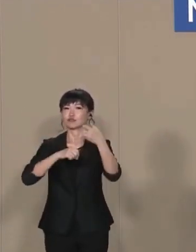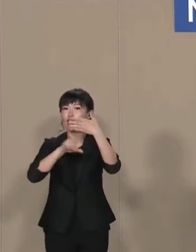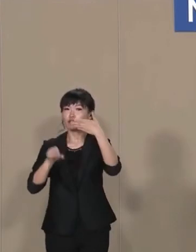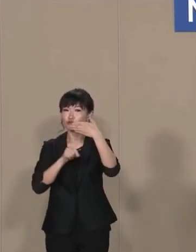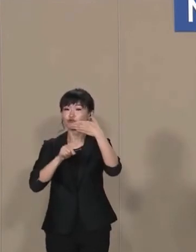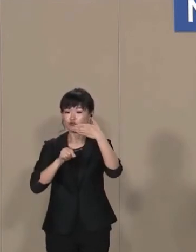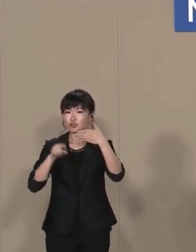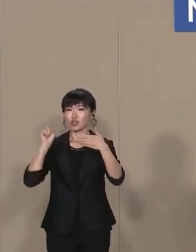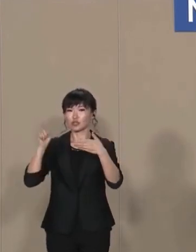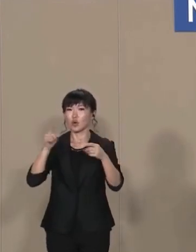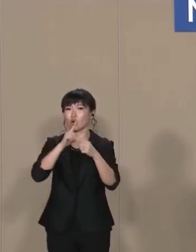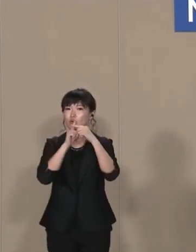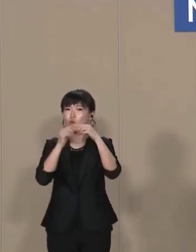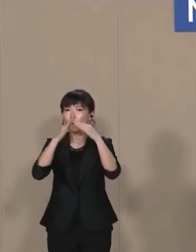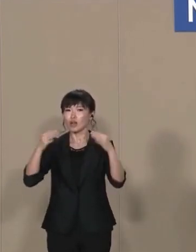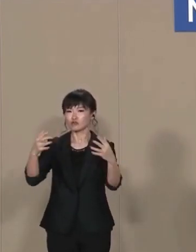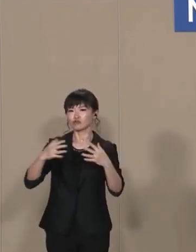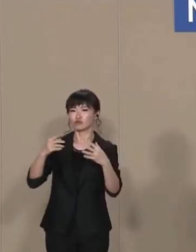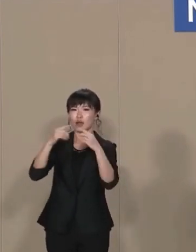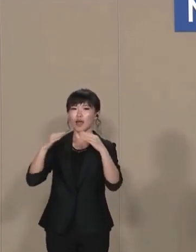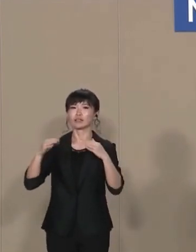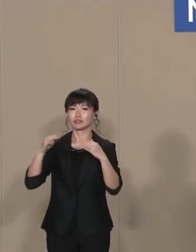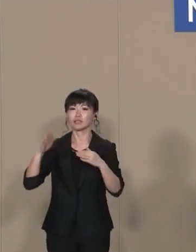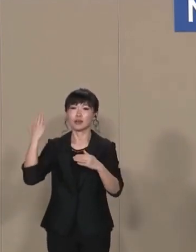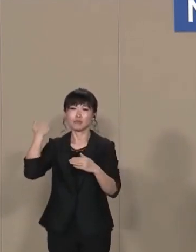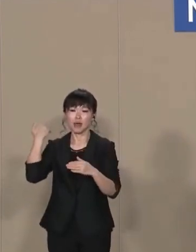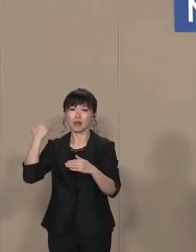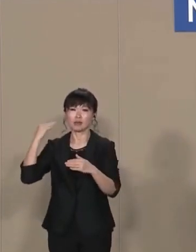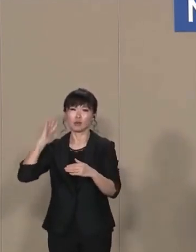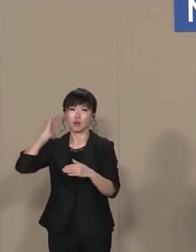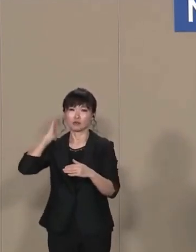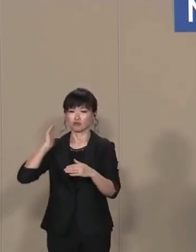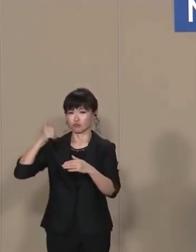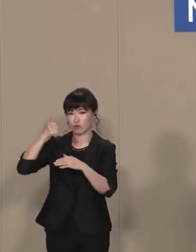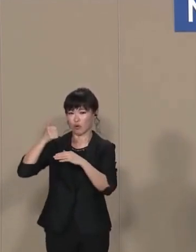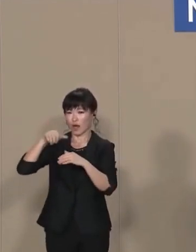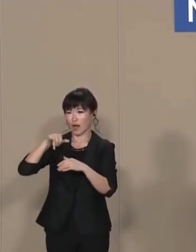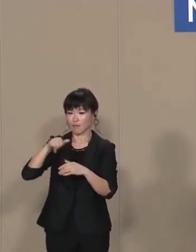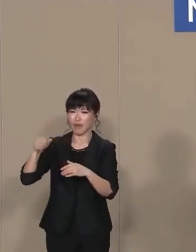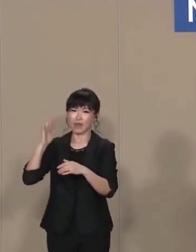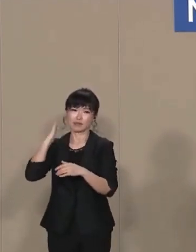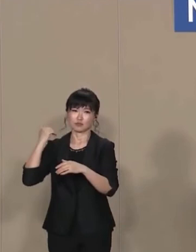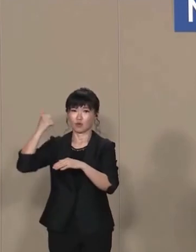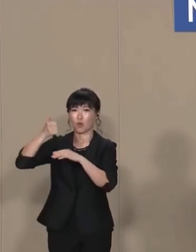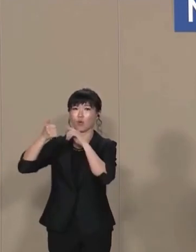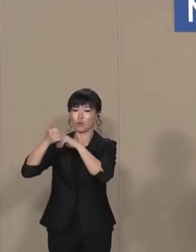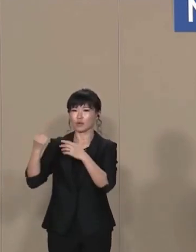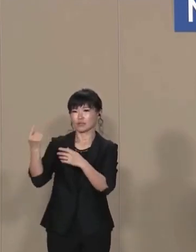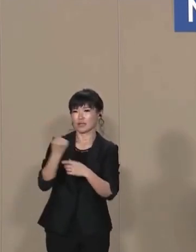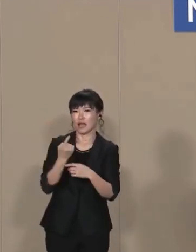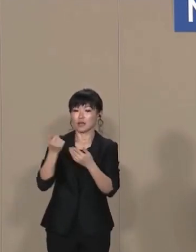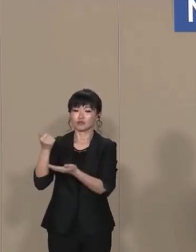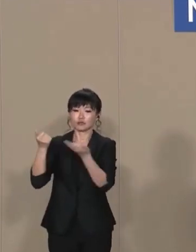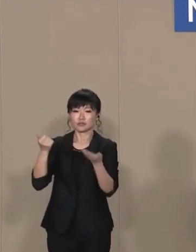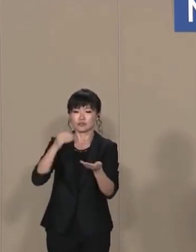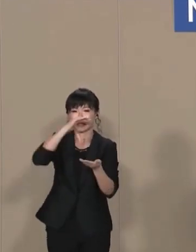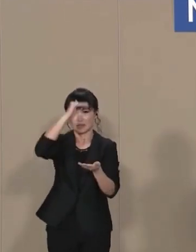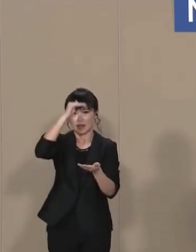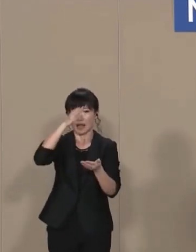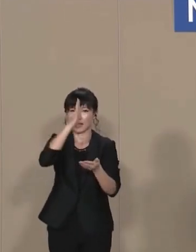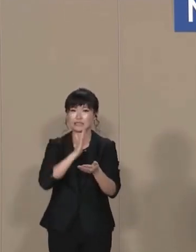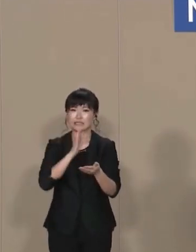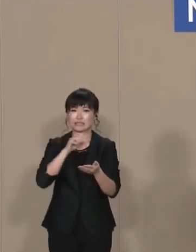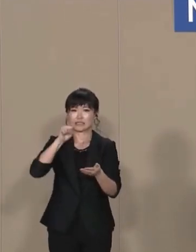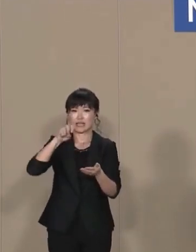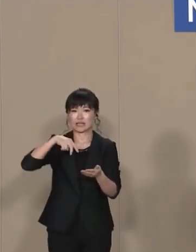安倍晋三元総理大臣が参加しておりネット上では大炎上しました阿部進藤氏の後継者である高市早苗自民党